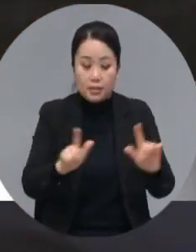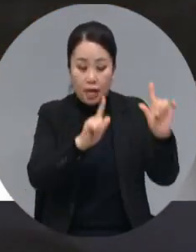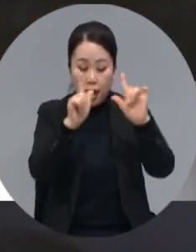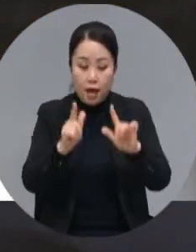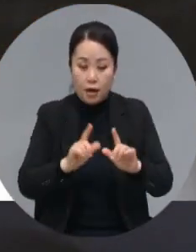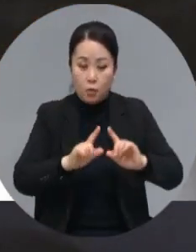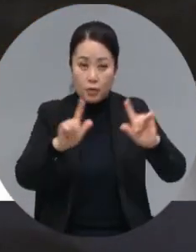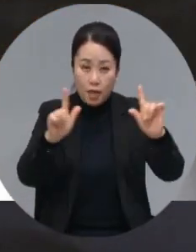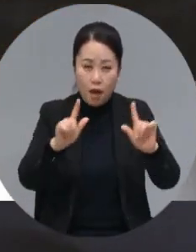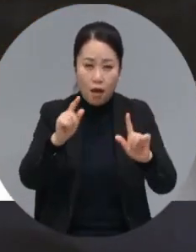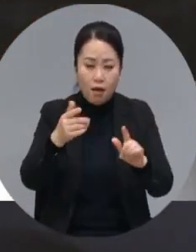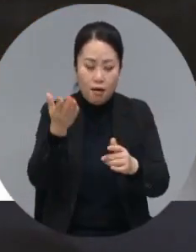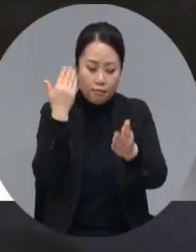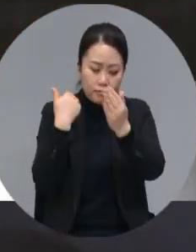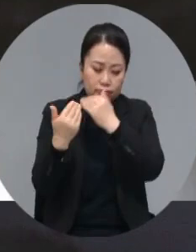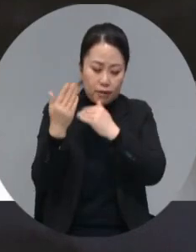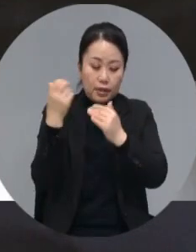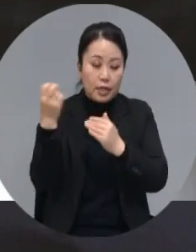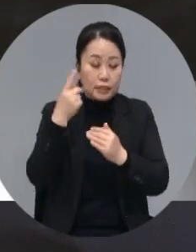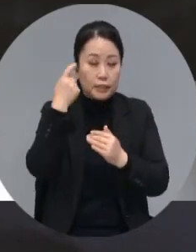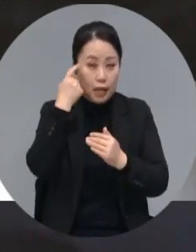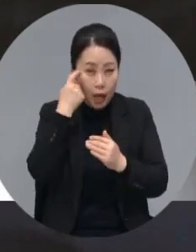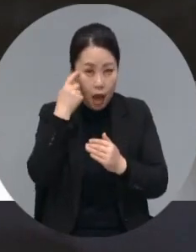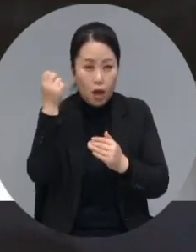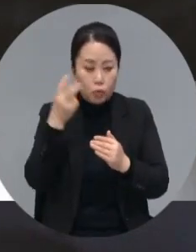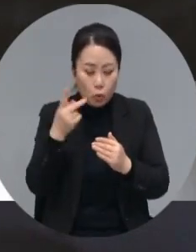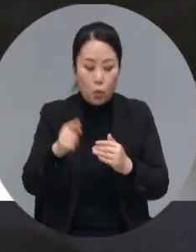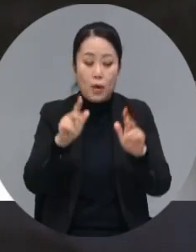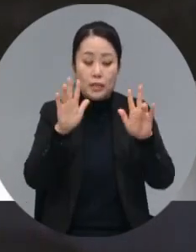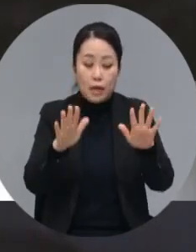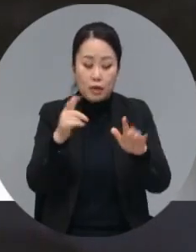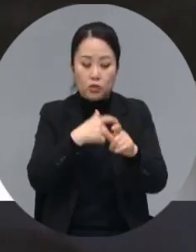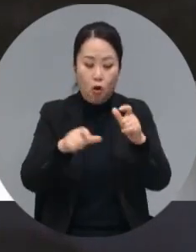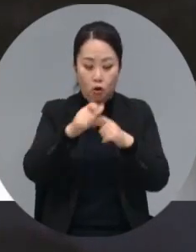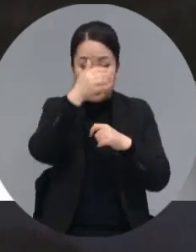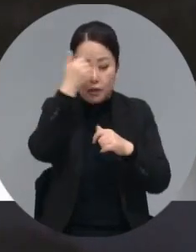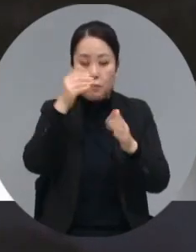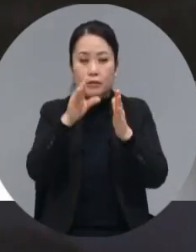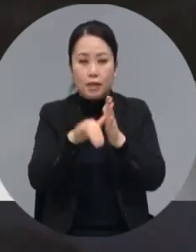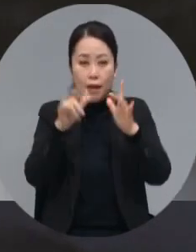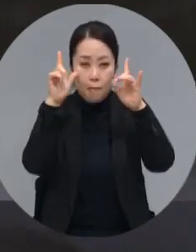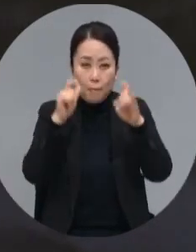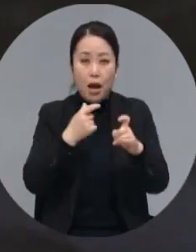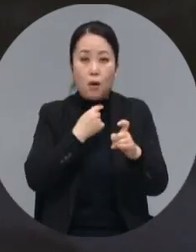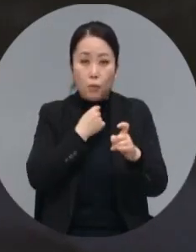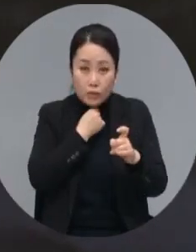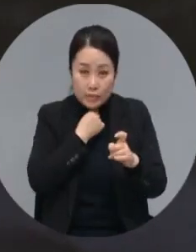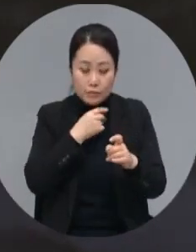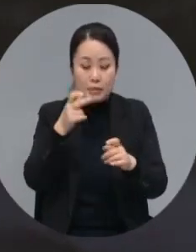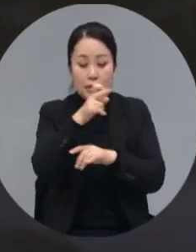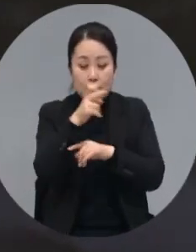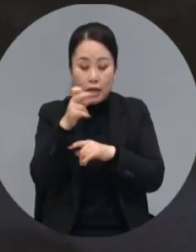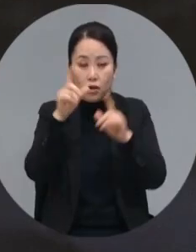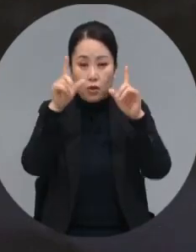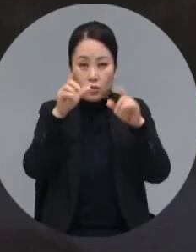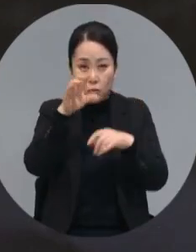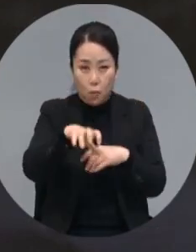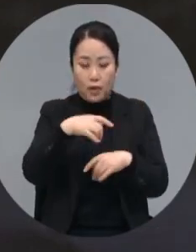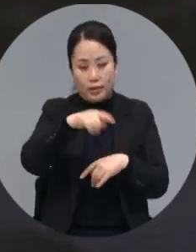더 예쁜 모습을 남기고자 하는 어르신들의 장수사진 촬영 현장을 정세민 기자가 다녀왔습니다.